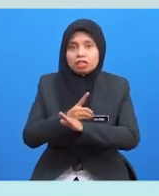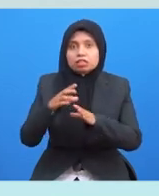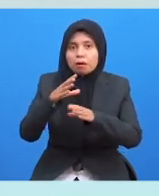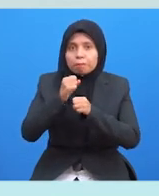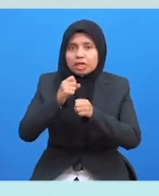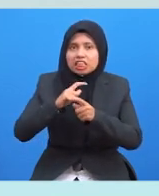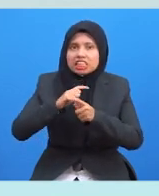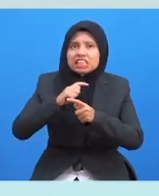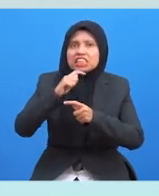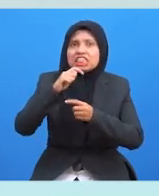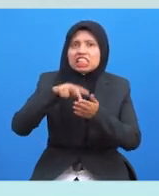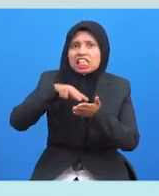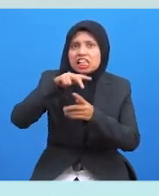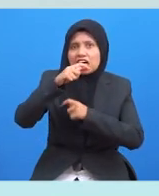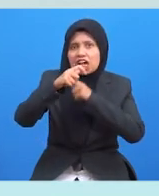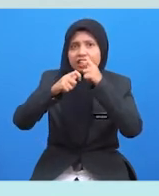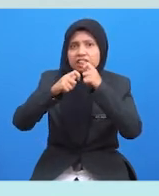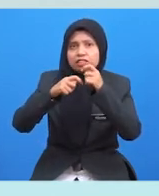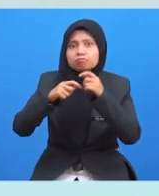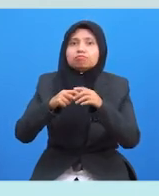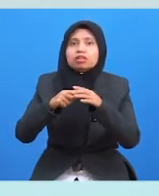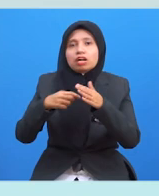mempertingkatkan darjah ketersampaian.